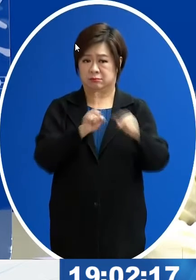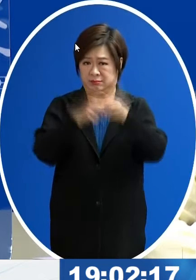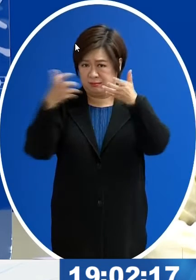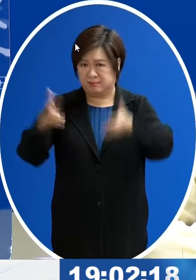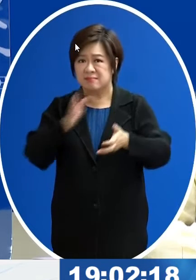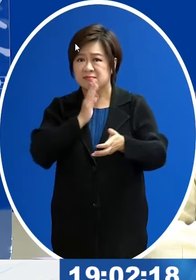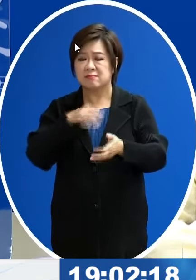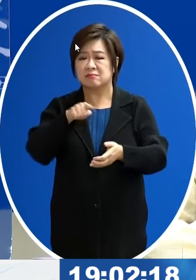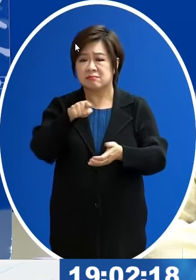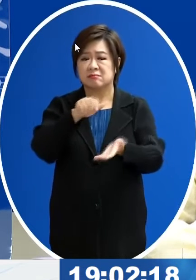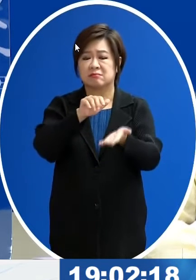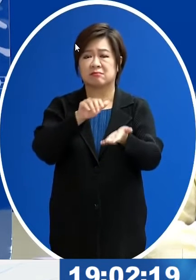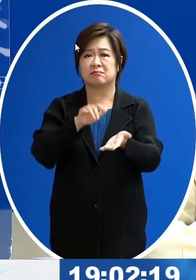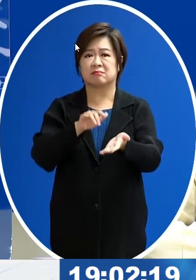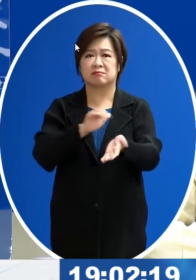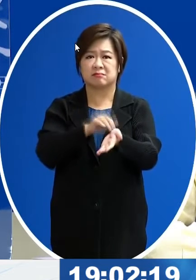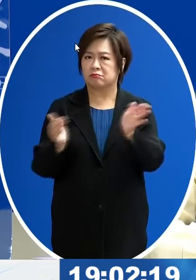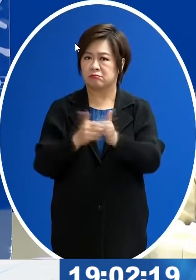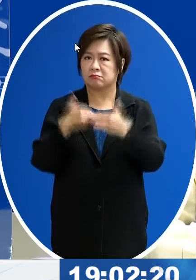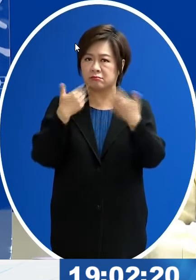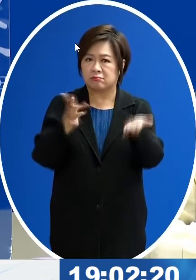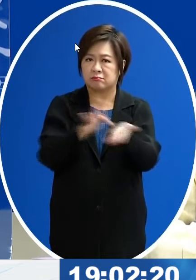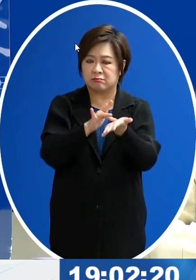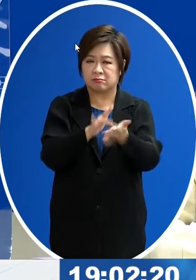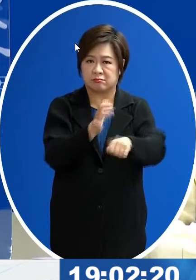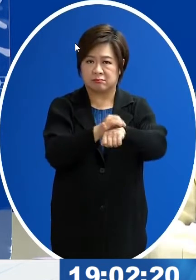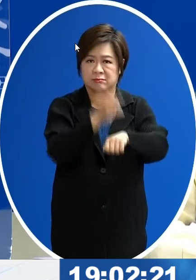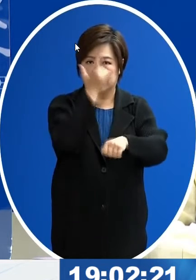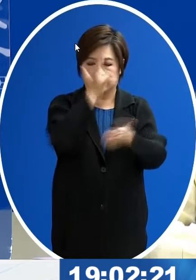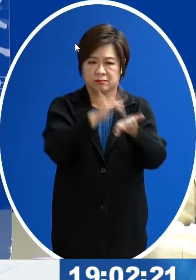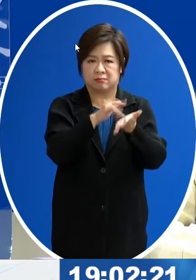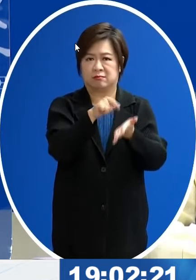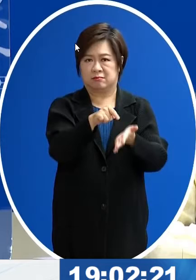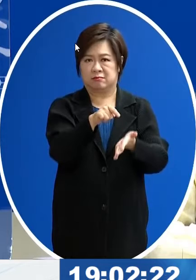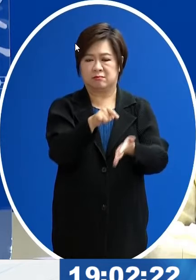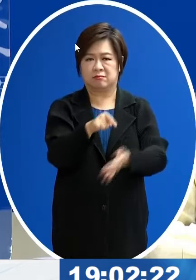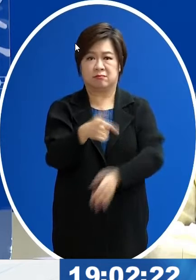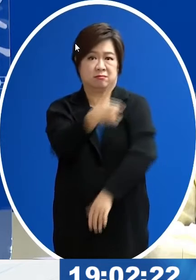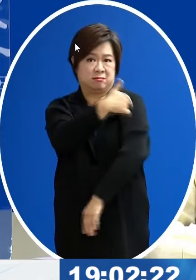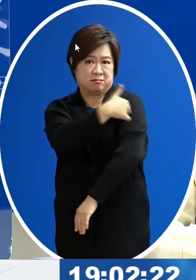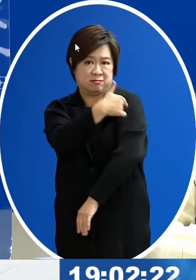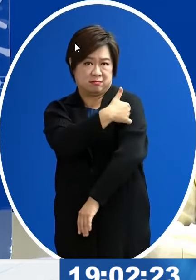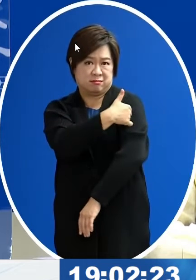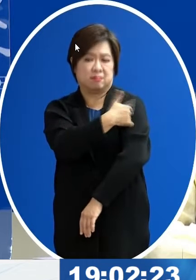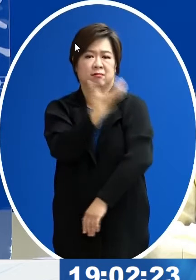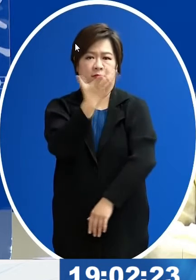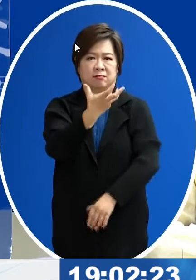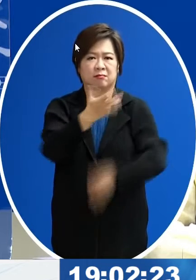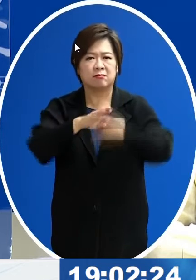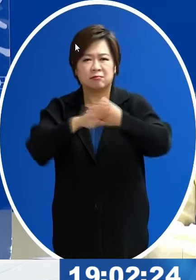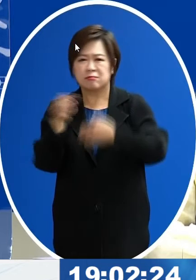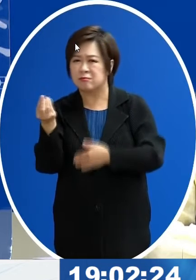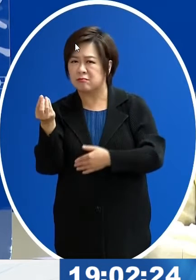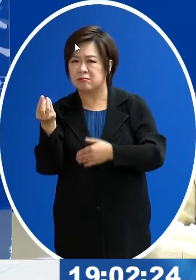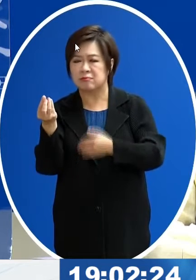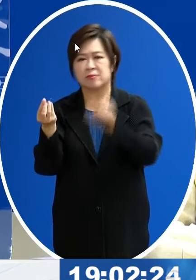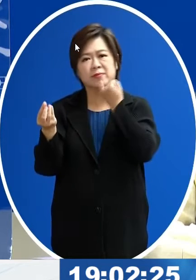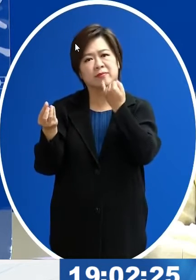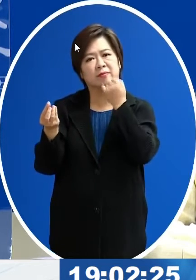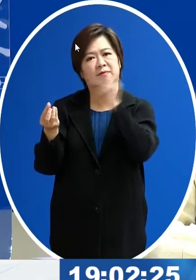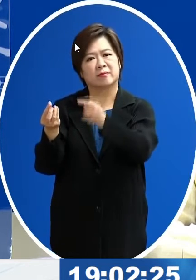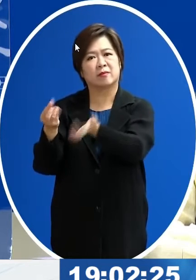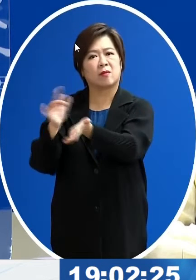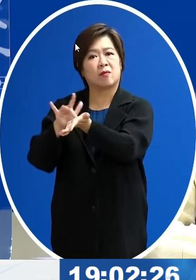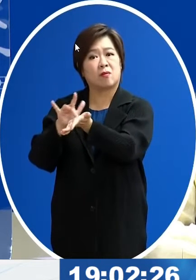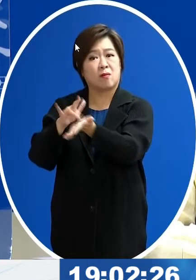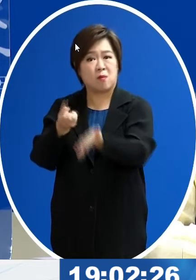评估最适合的各类治疗药物，瑞德西韦这一类这个针剂的药物，当然少数的情形也是可以来使用这个